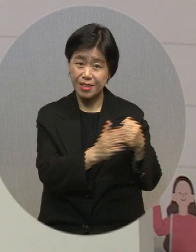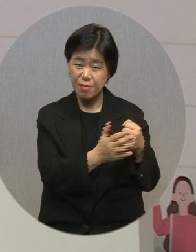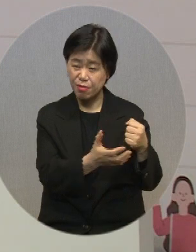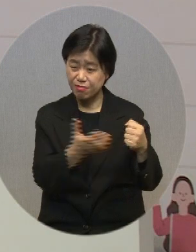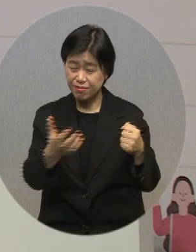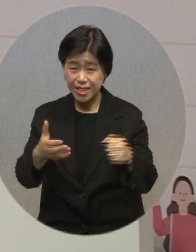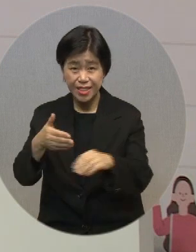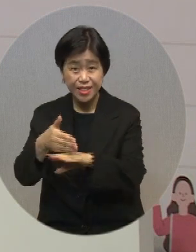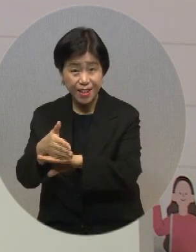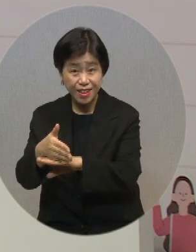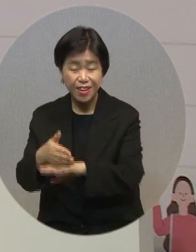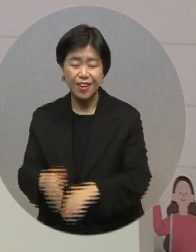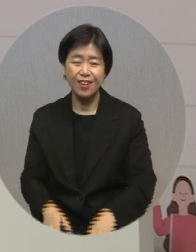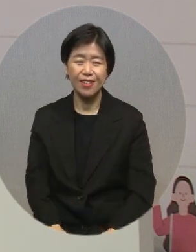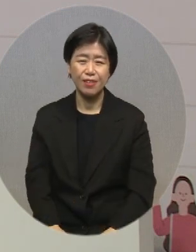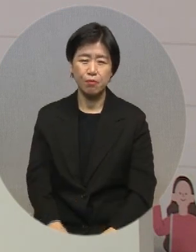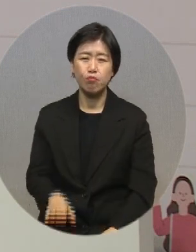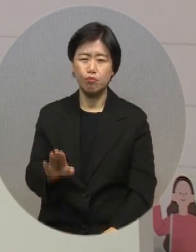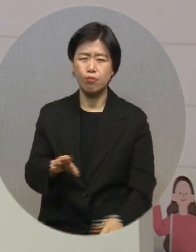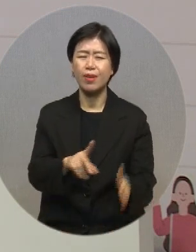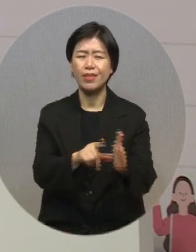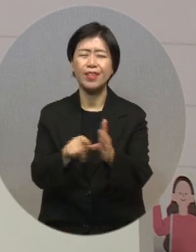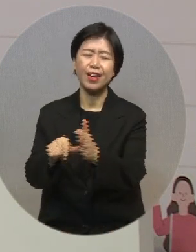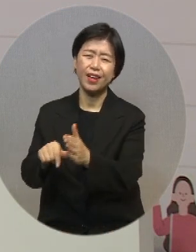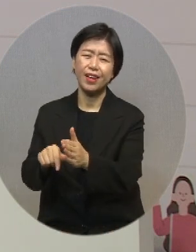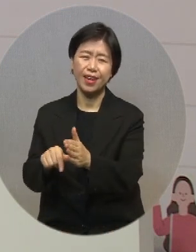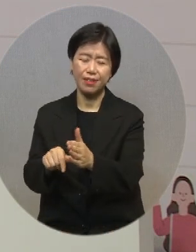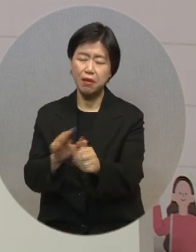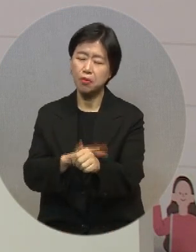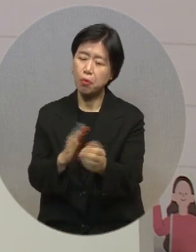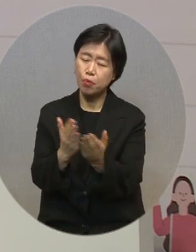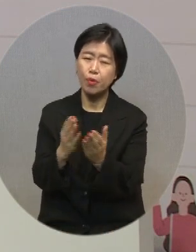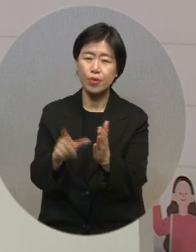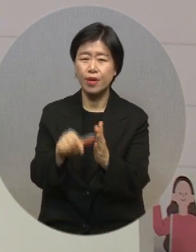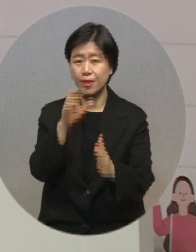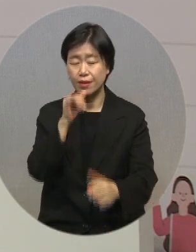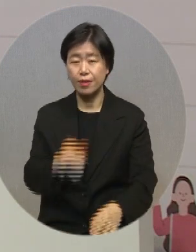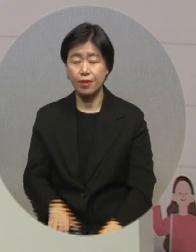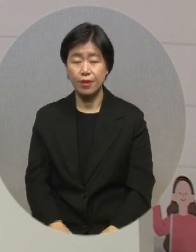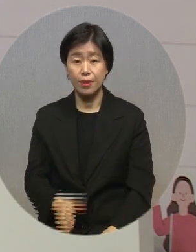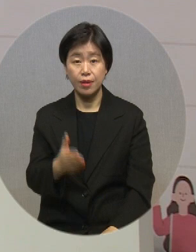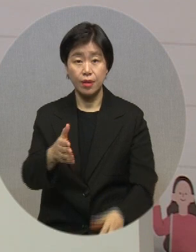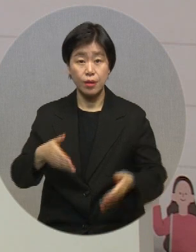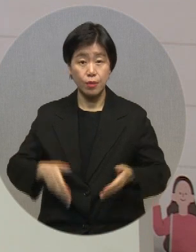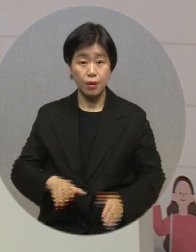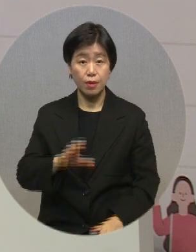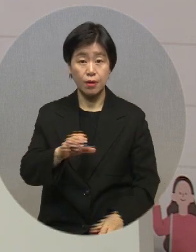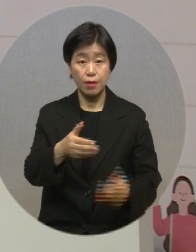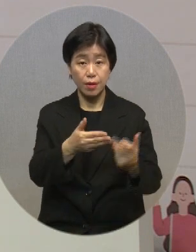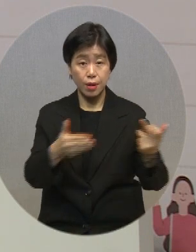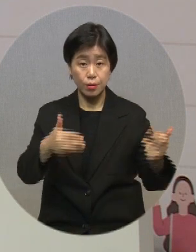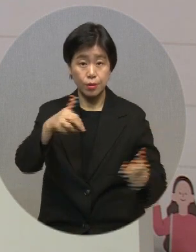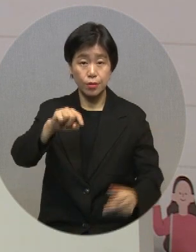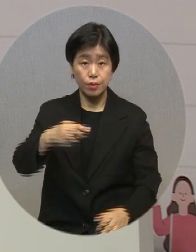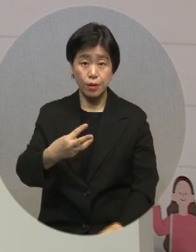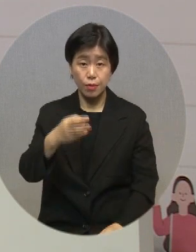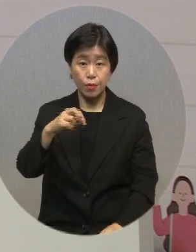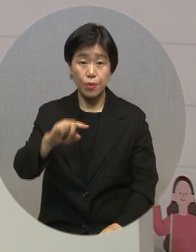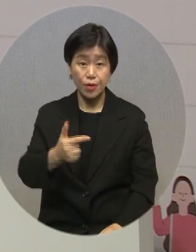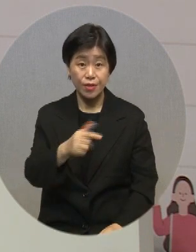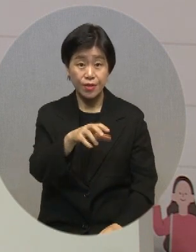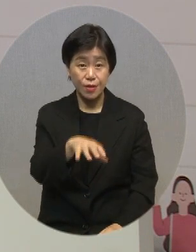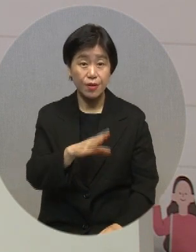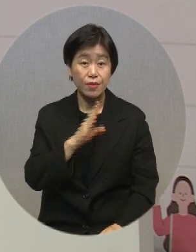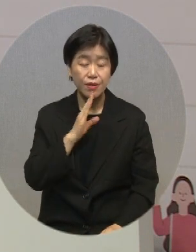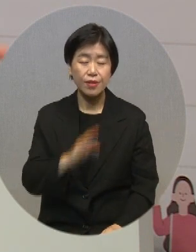뭐든지 다 때가 있으니까. 그렇죠, 그렇죠. 예, 모든 게 때가 있어. 네. 고향은 강원도 철원이라고 그러셨어요. 네네네. 네. 철원에